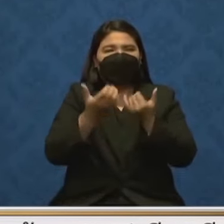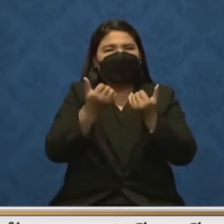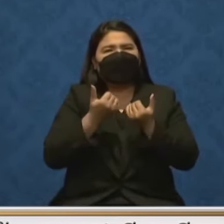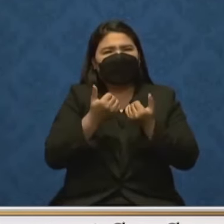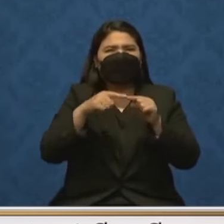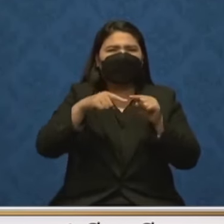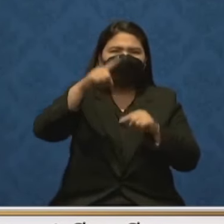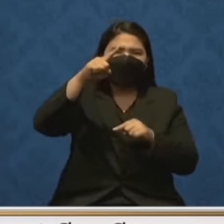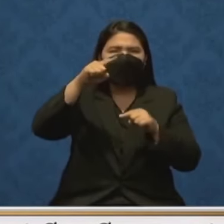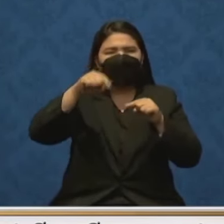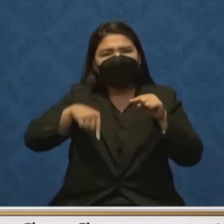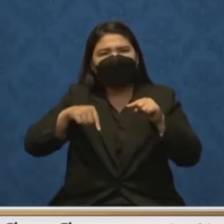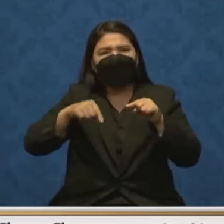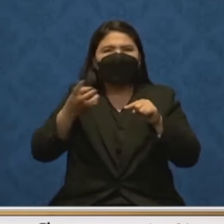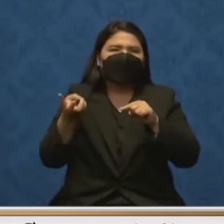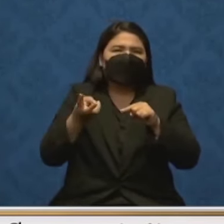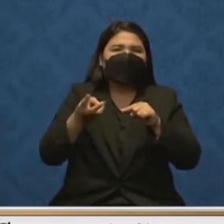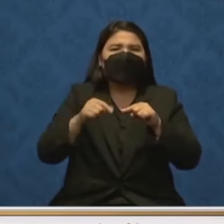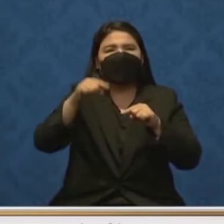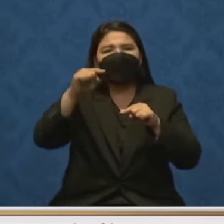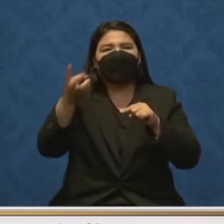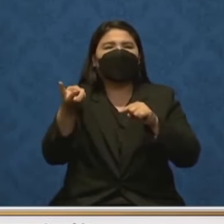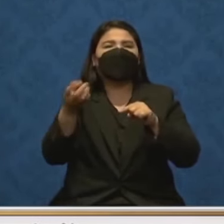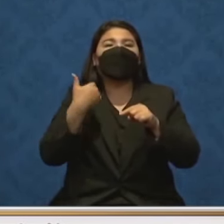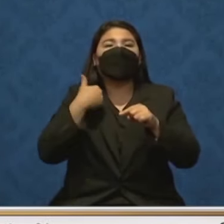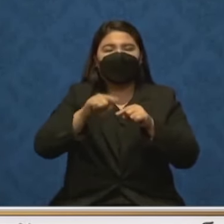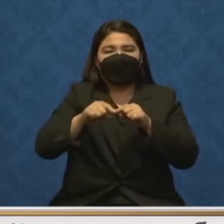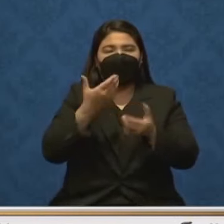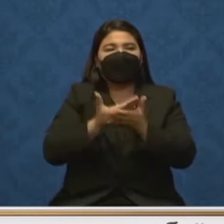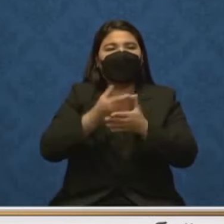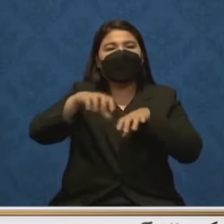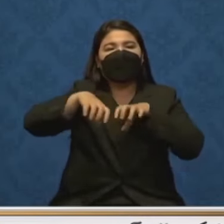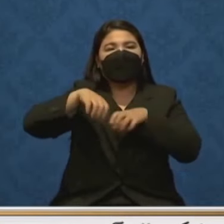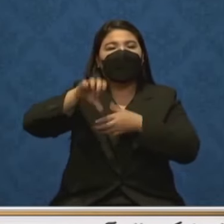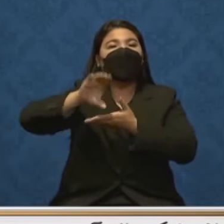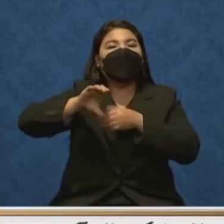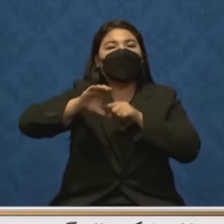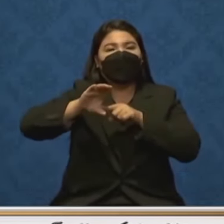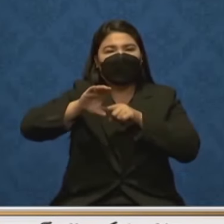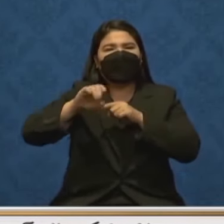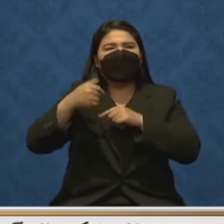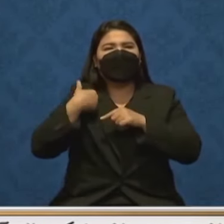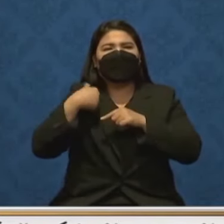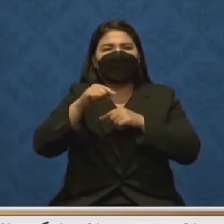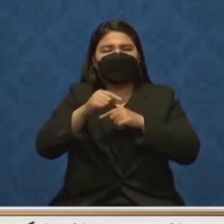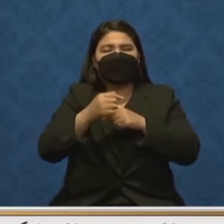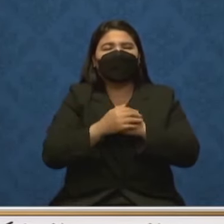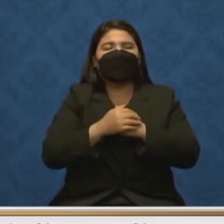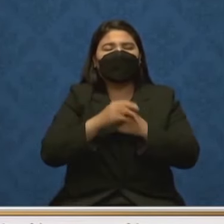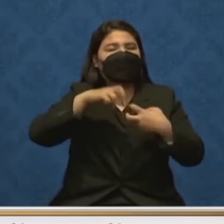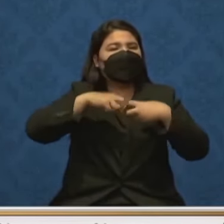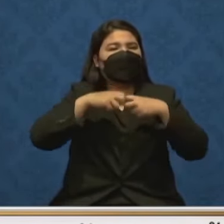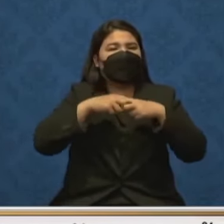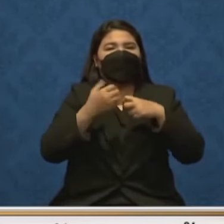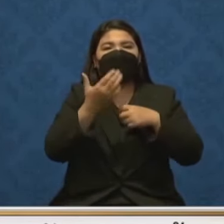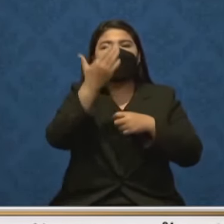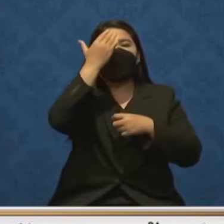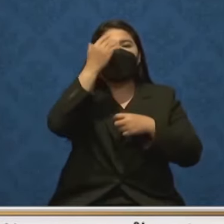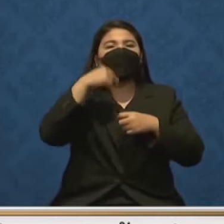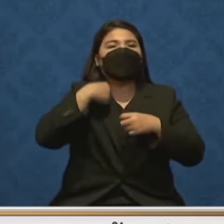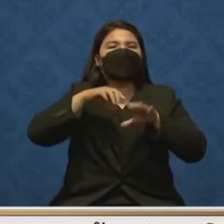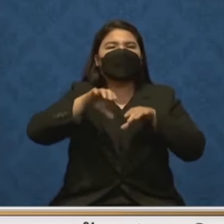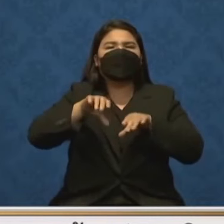ลงๆอย่างละอย่างละนิดอย่างละหน่อยเป็นการจัดงบประมาณที่ไม่ได้แยแสกับปัญหาเดือดร้อนเฉพาะหน้าค่ะเรียกว่าจัด